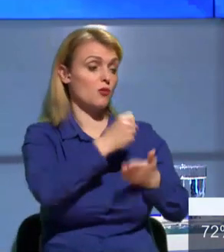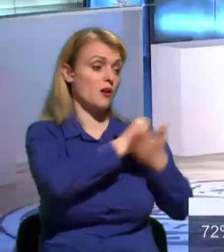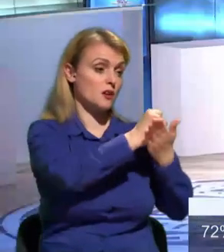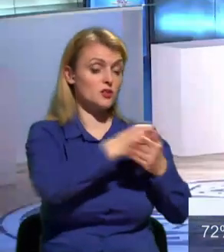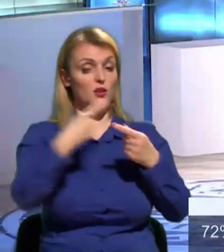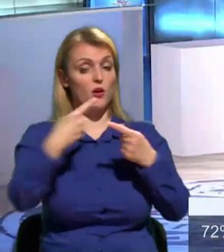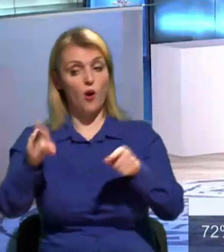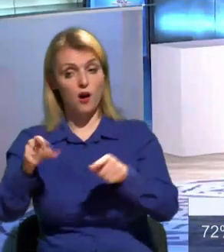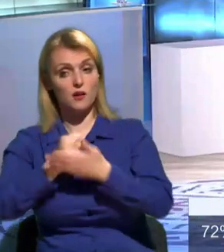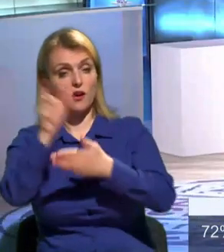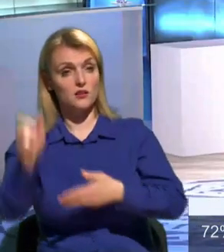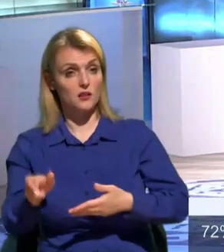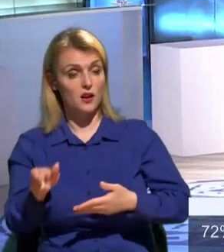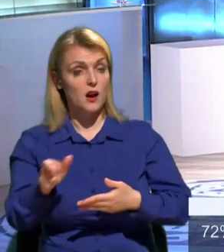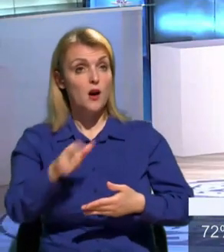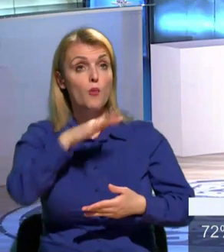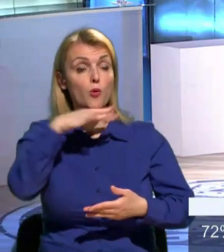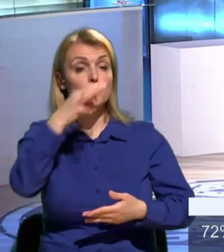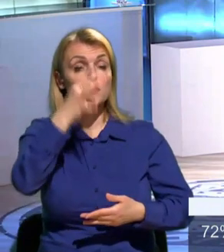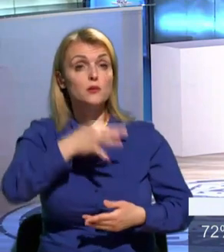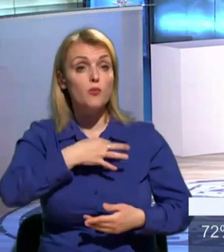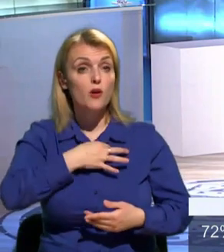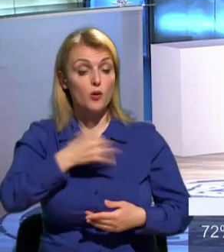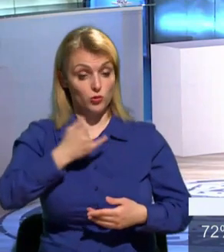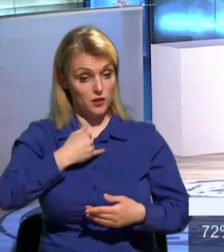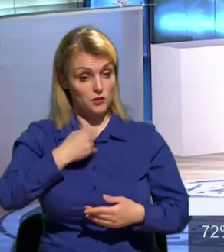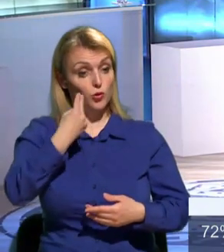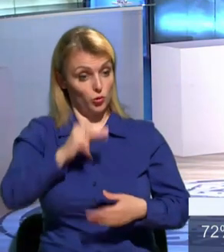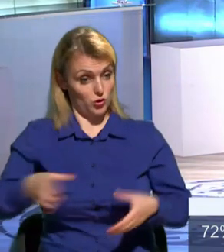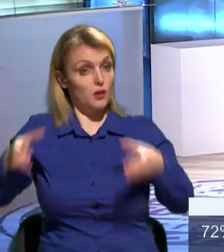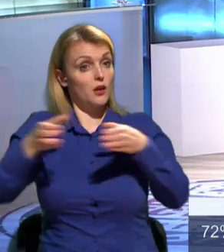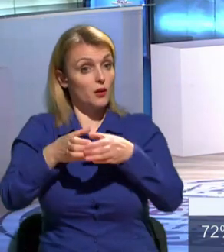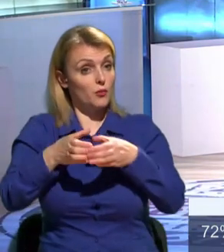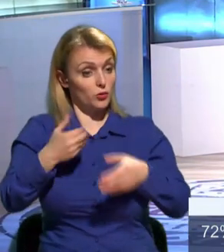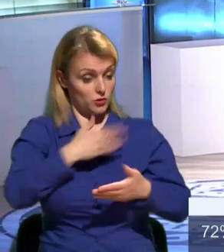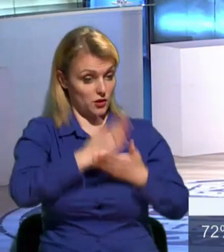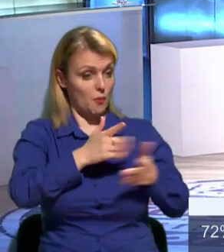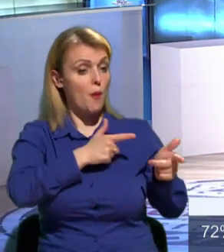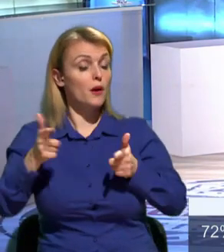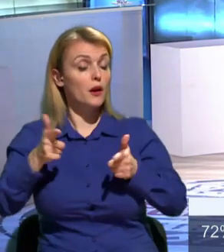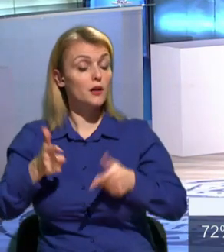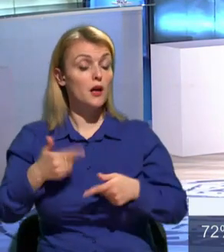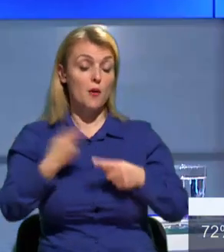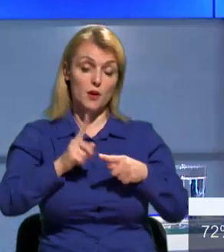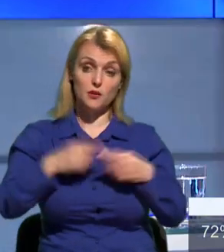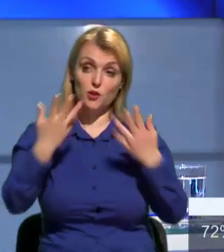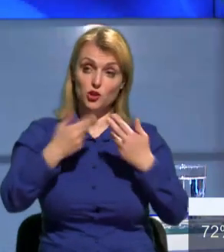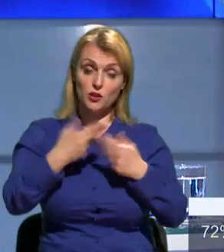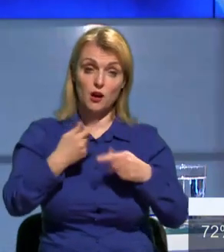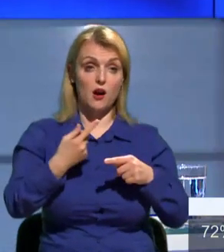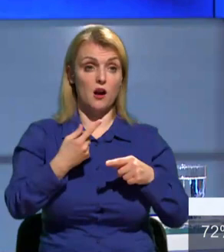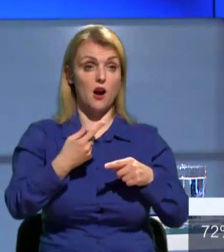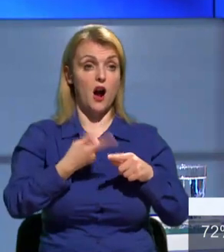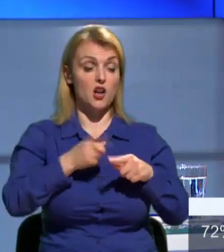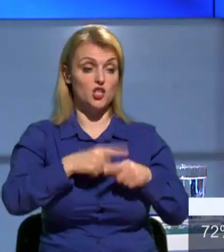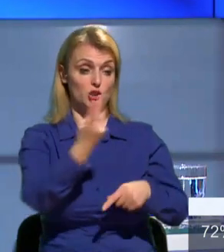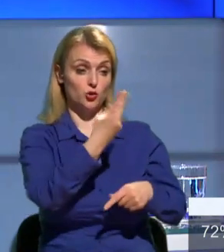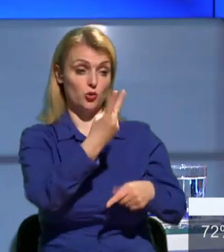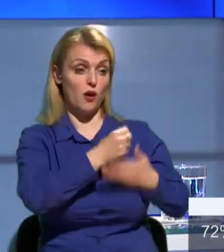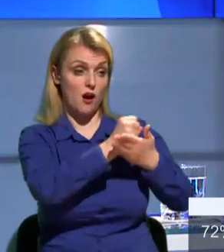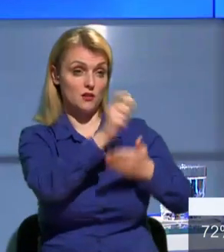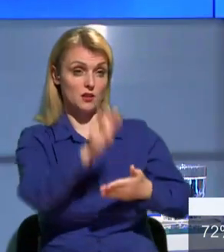marea majoritate sunt de acord că noi avem o echipă mai bună, noi suntem mai pregătiți, De ce eu consider că electoratul aceștor doi candidați